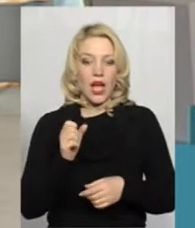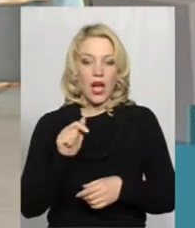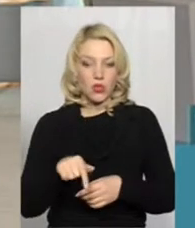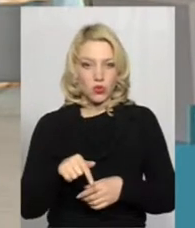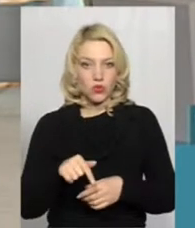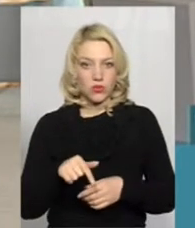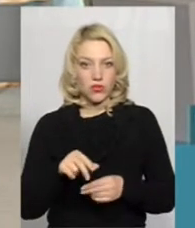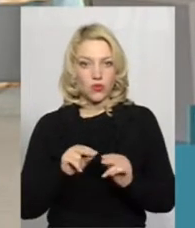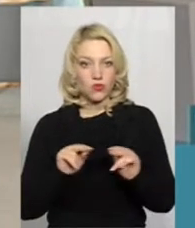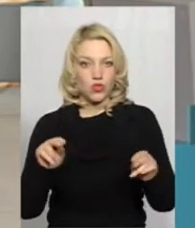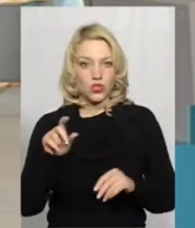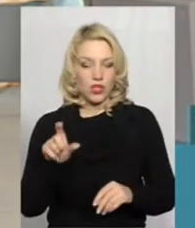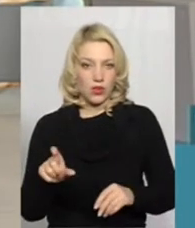вчительку.